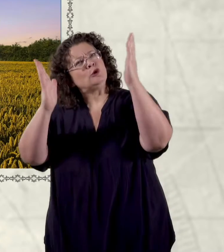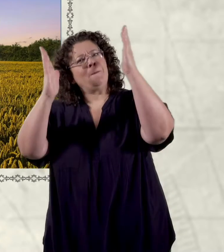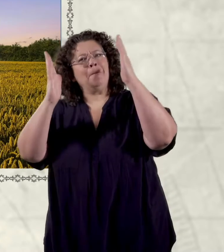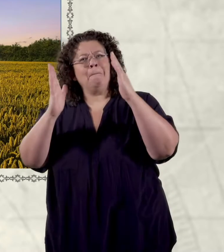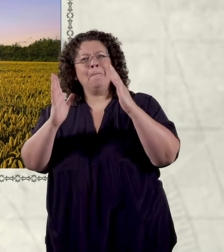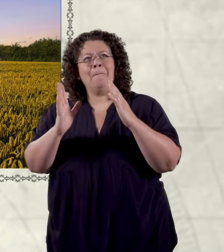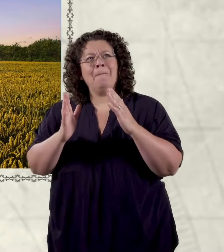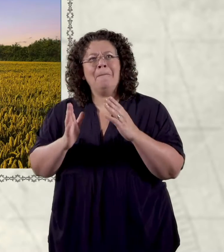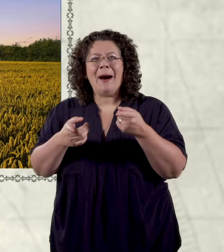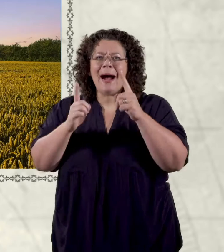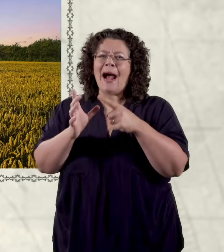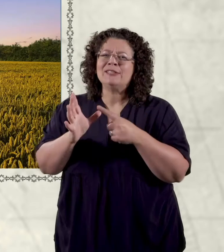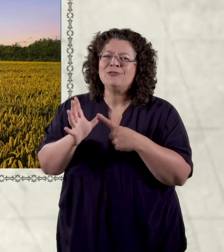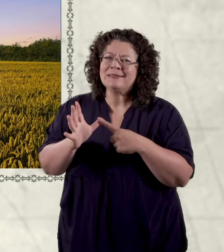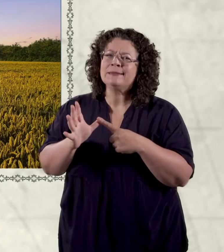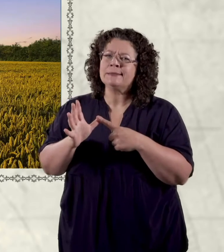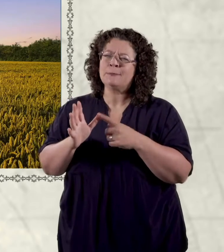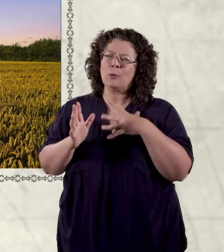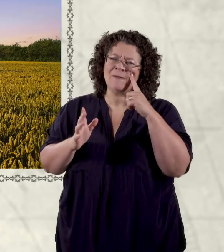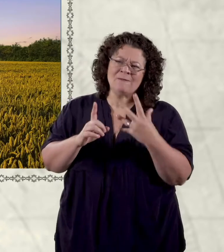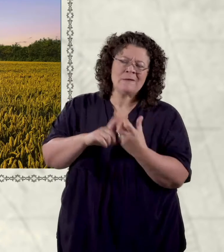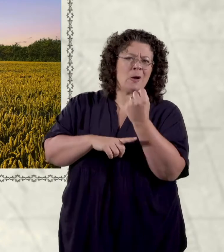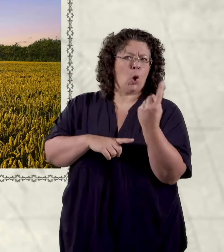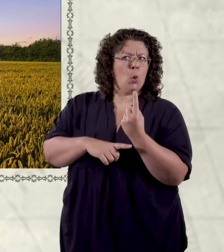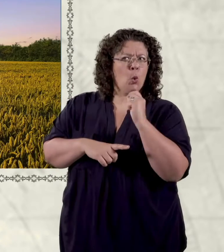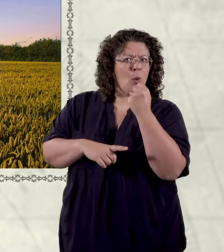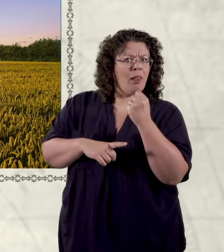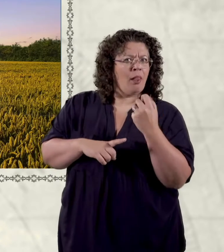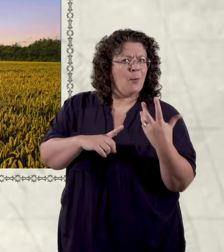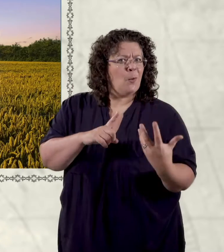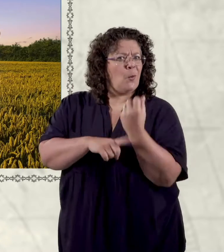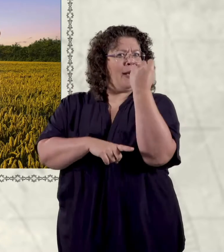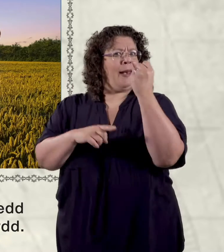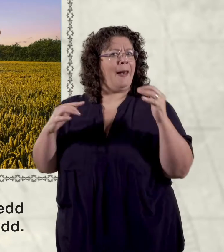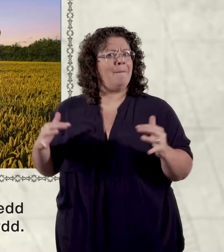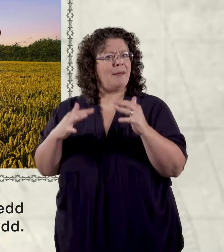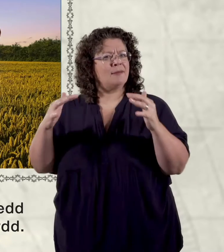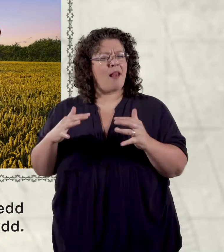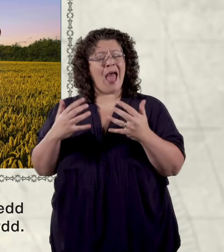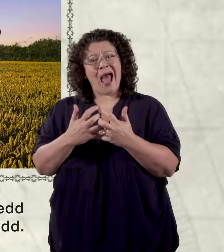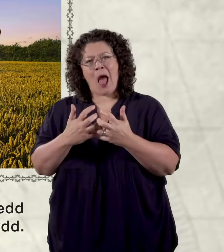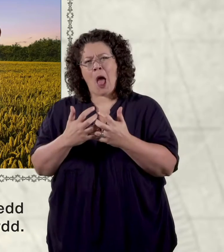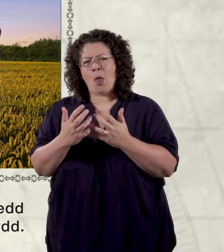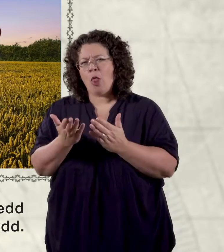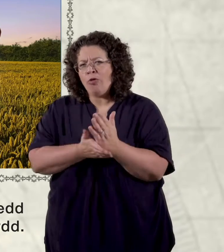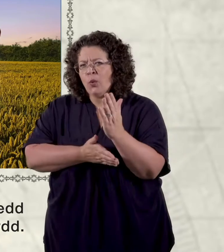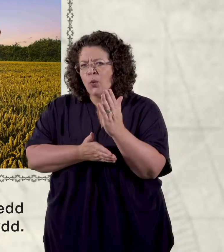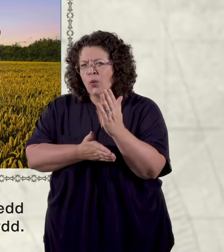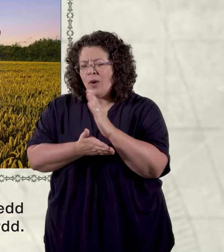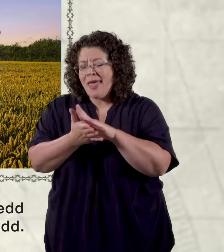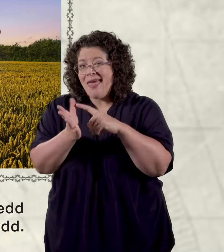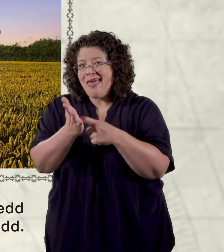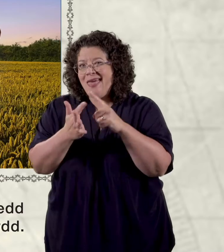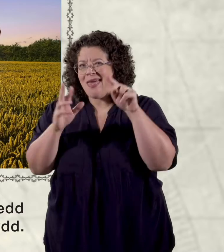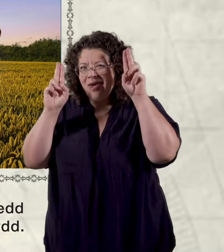andraste, roedd yn rhaid i ni ddarganfod pwy fydda'n ennill y frwydr. A'r ffordd oedden ni'n gwneud hynny o drwy